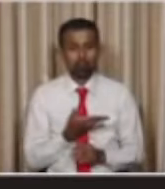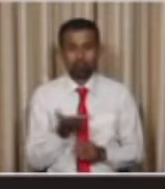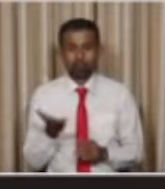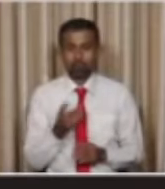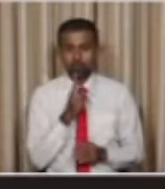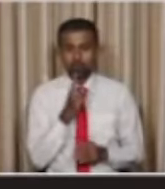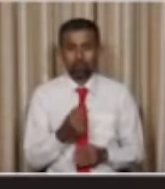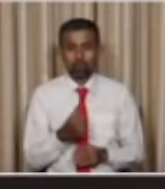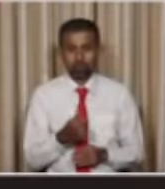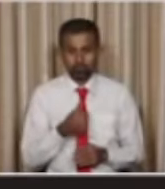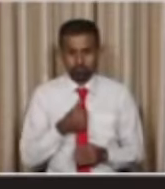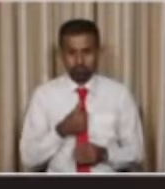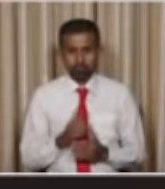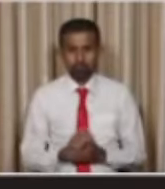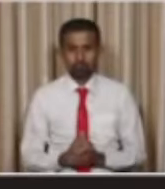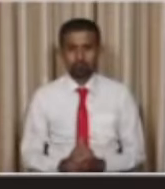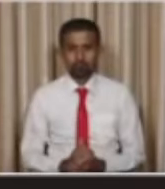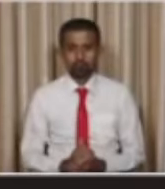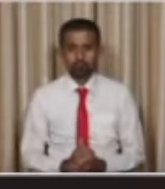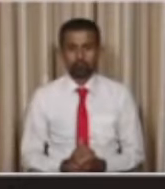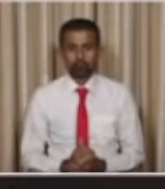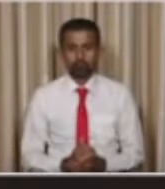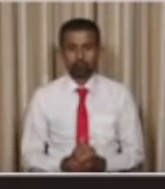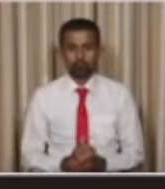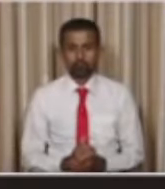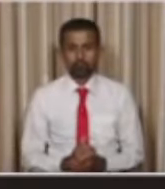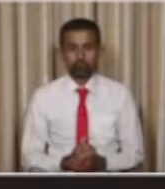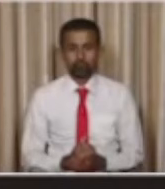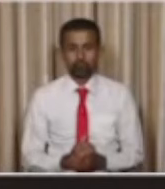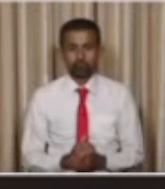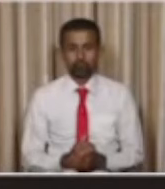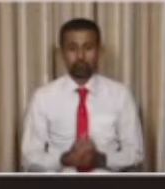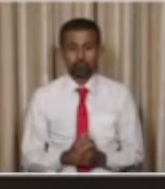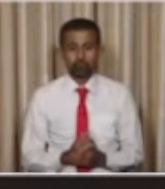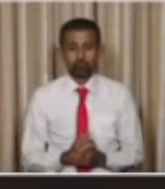දැනුම් දීමට කැමැත්තෙමි. ඔව් කිරියල මහත්තයා. ආවර්ණීය ගනුව